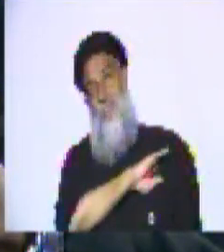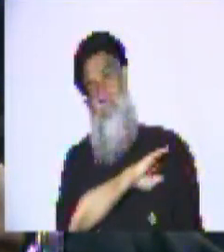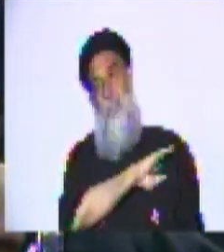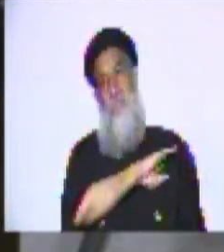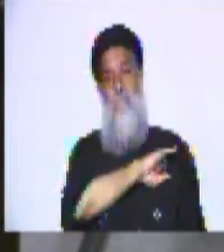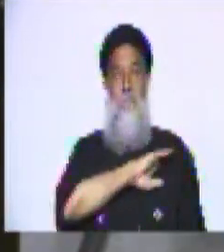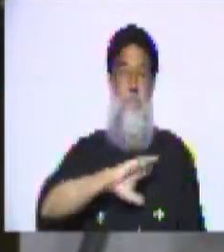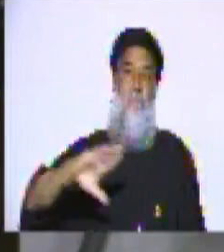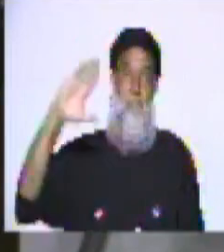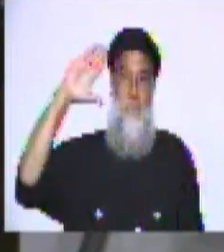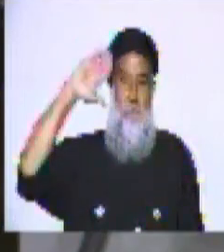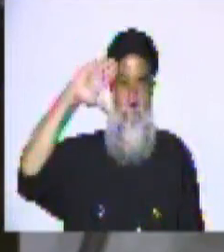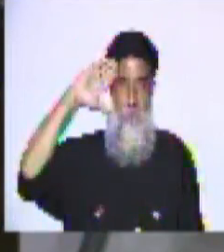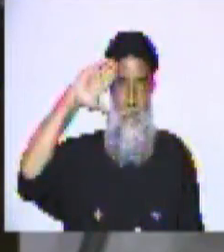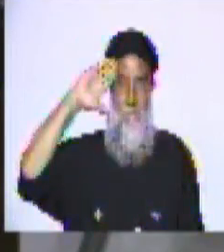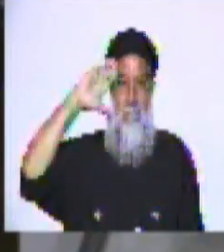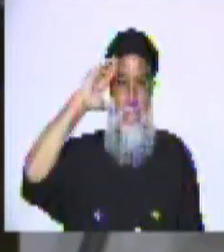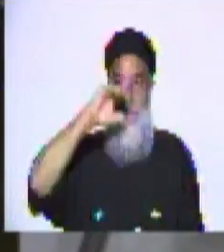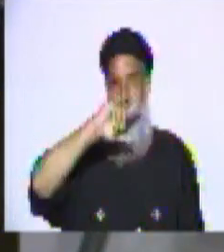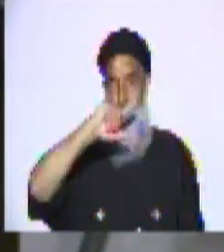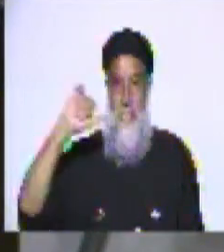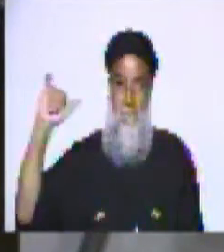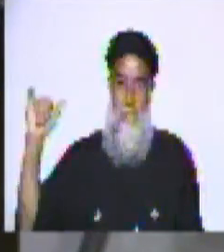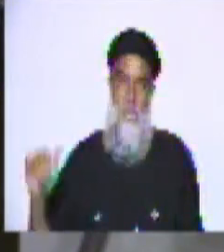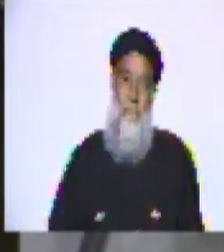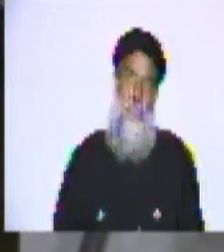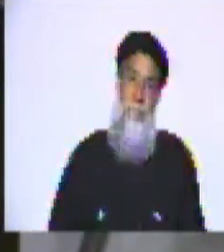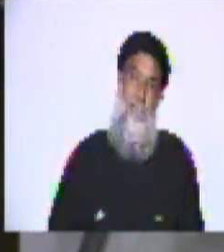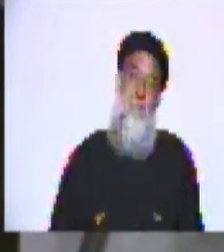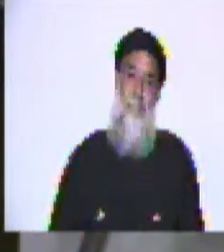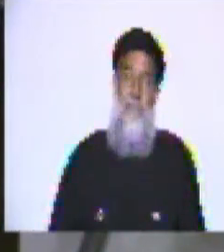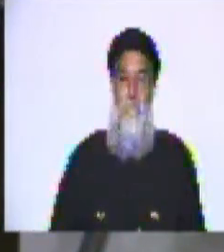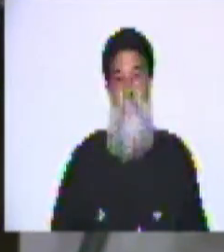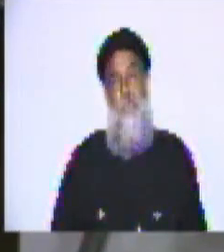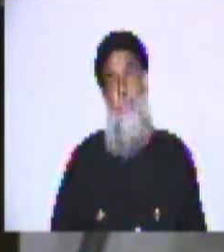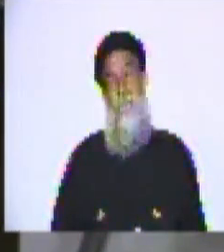كارنيليوس. يعني هو